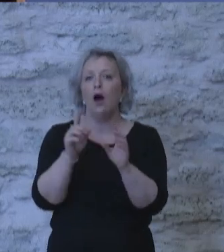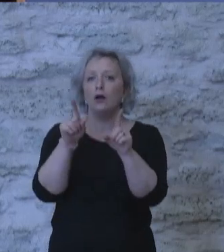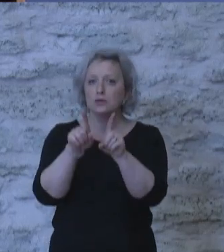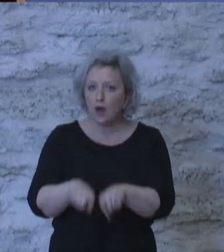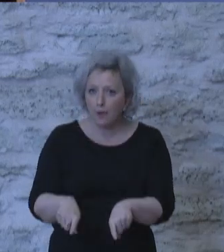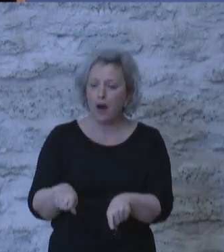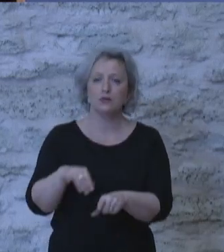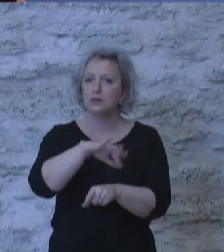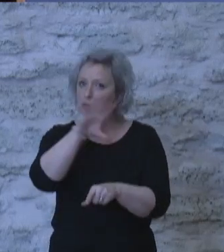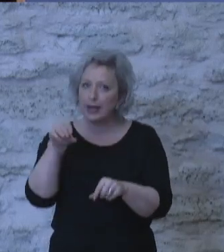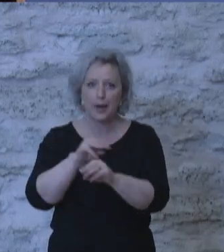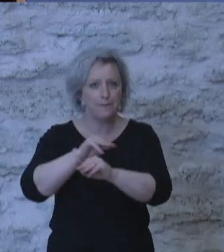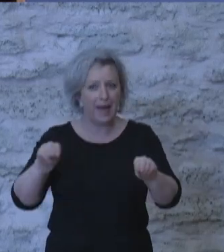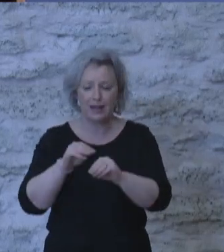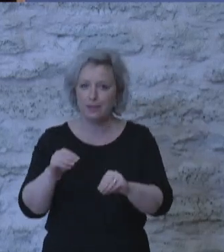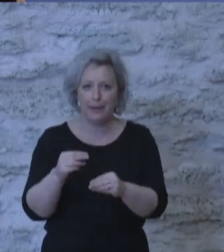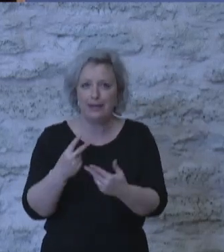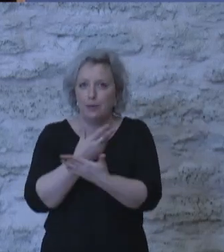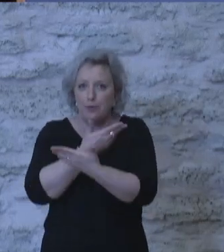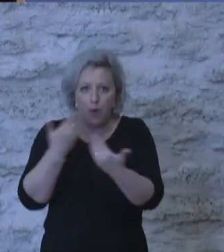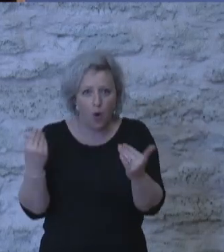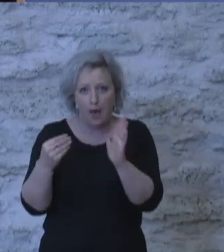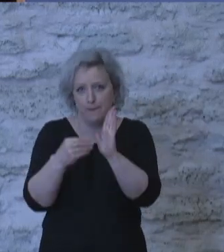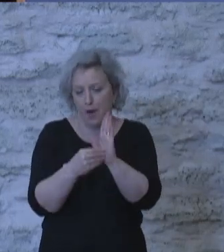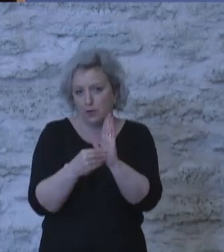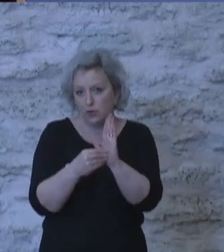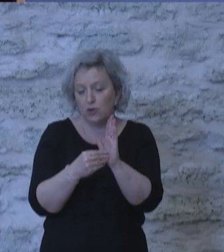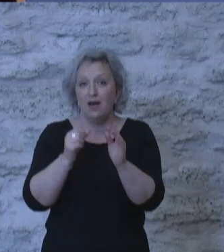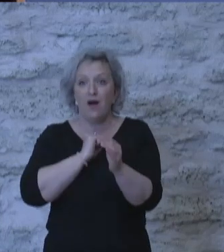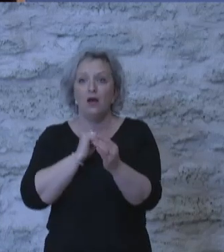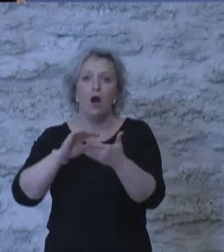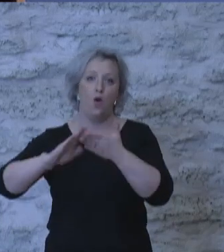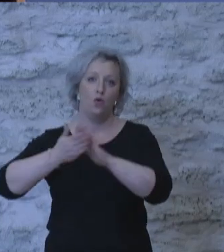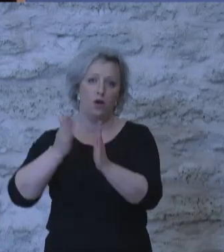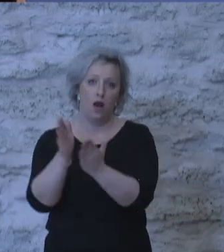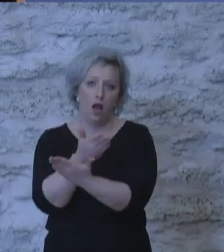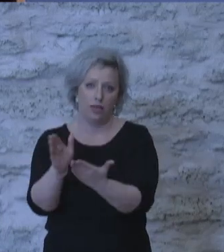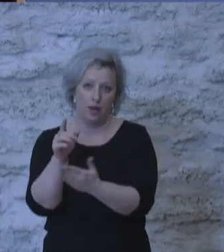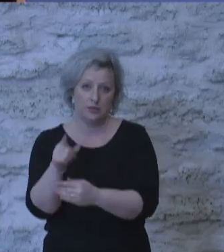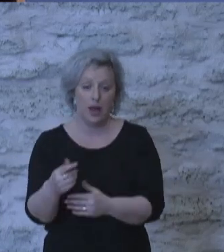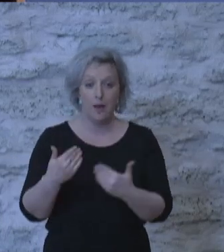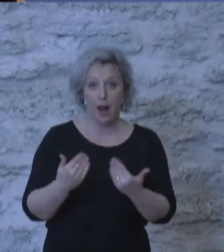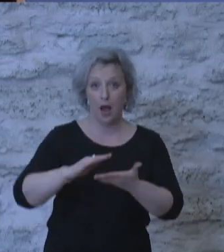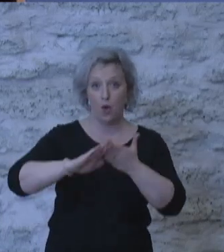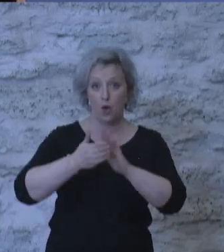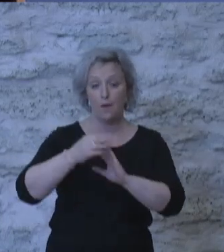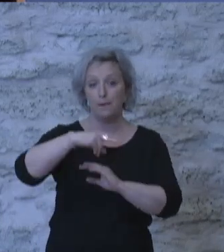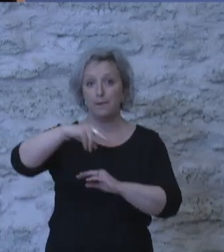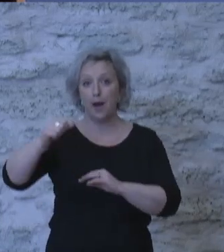vajalike meetmeid, mida on eri olukorra lahendamiseks vaja. Praeguses eri olukorras on PPA-le pandud